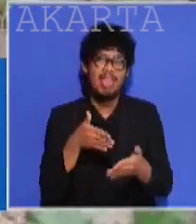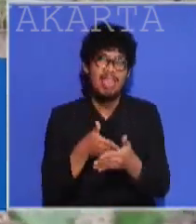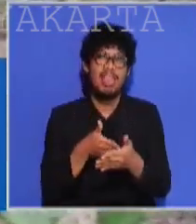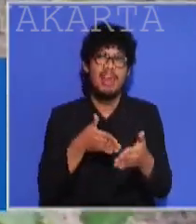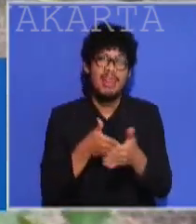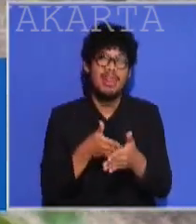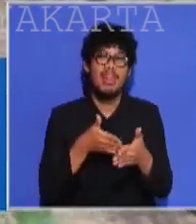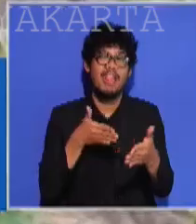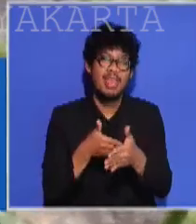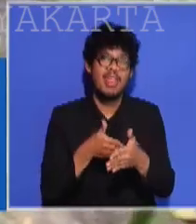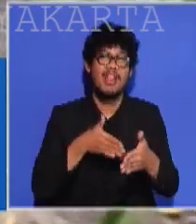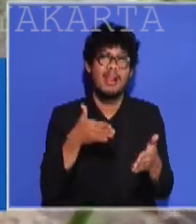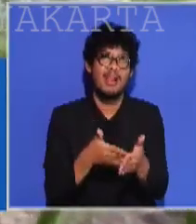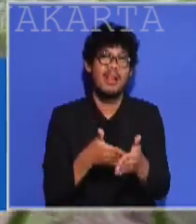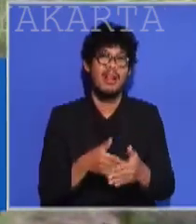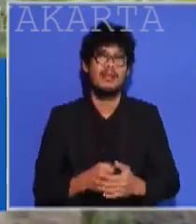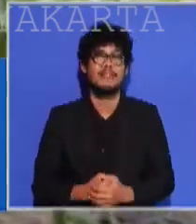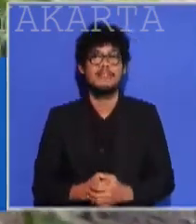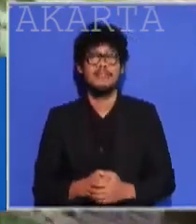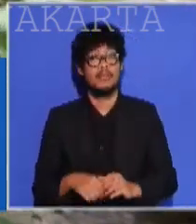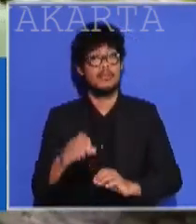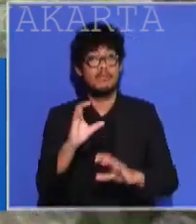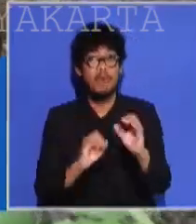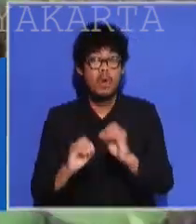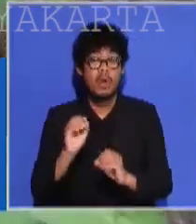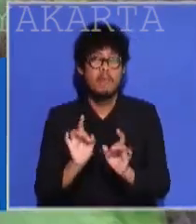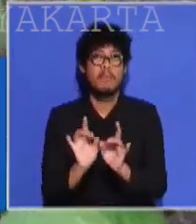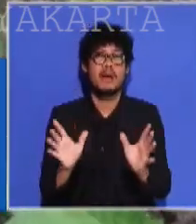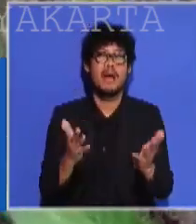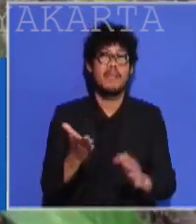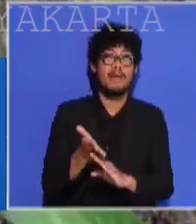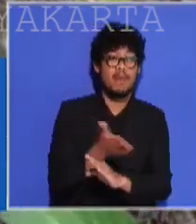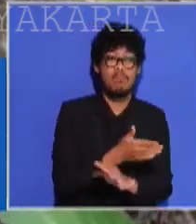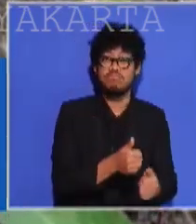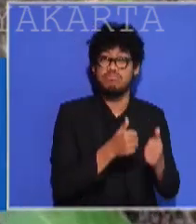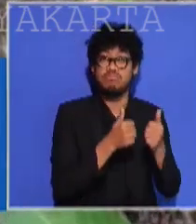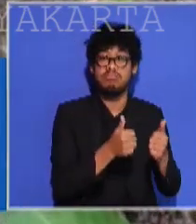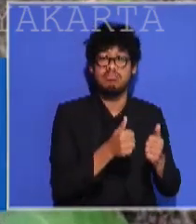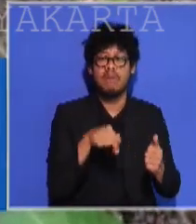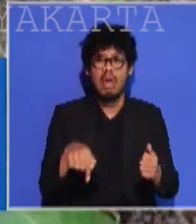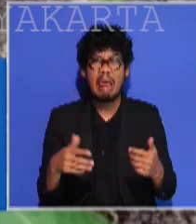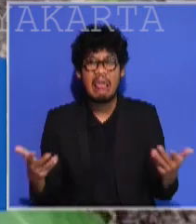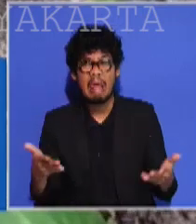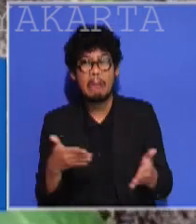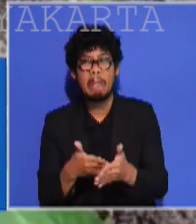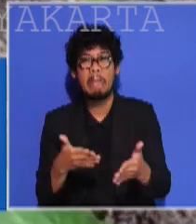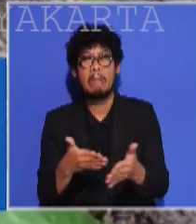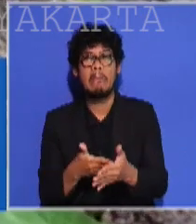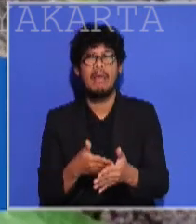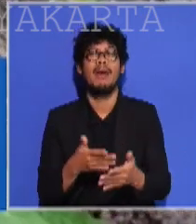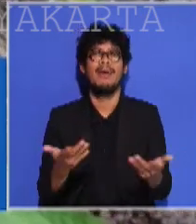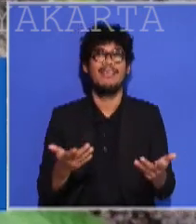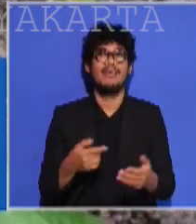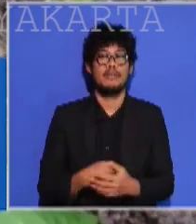subur. Mawahipun ugi beda kalian mongso tanem sakderengipun. Dipun pilihipun tomat jalaran jenis taneman menika